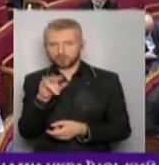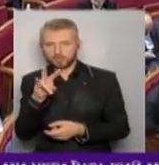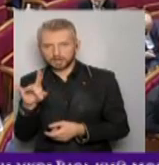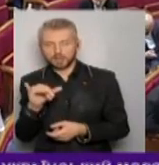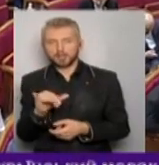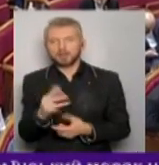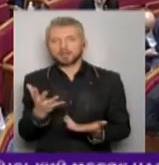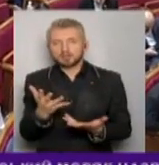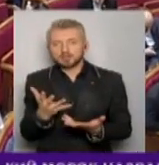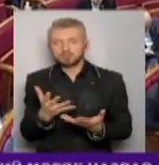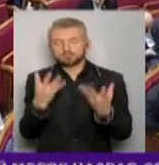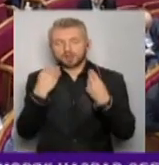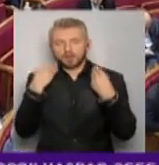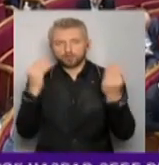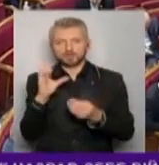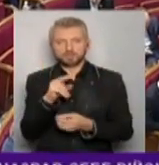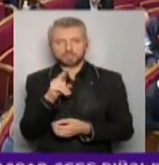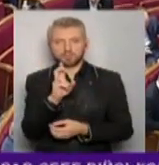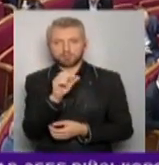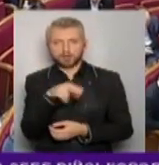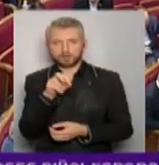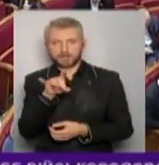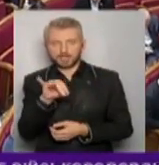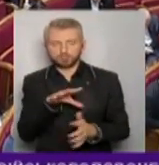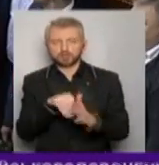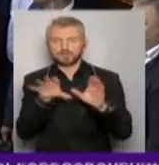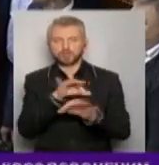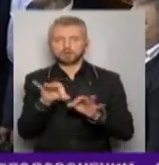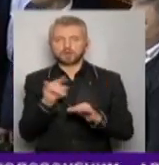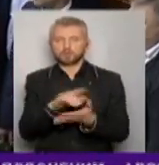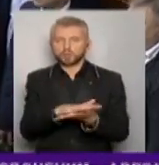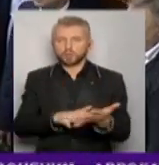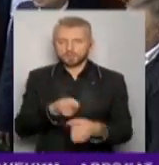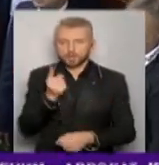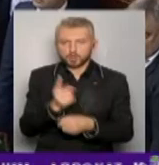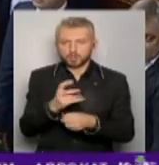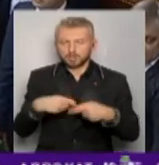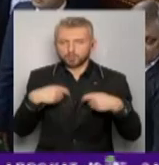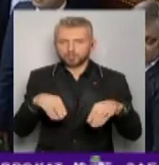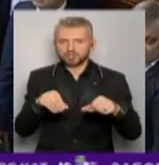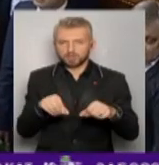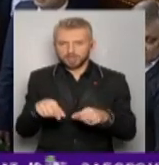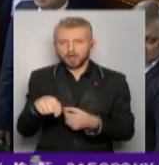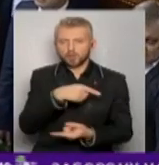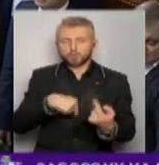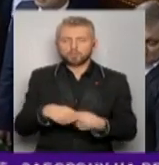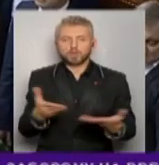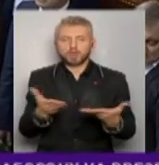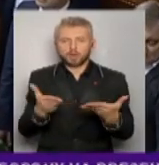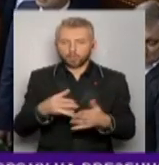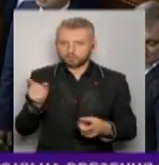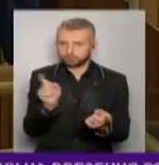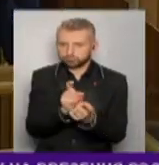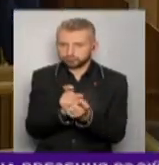Бандери. Внесли до порядку денного і законопроекту щодо продовження мораторію на продаж землі, довкола якого тривають палкі дискусії.